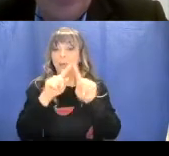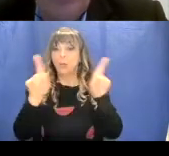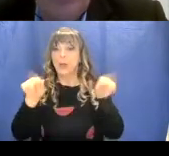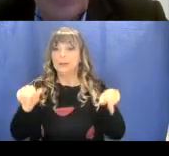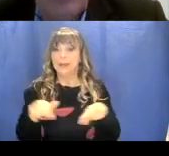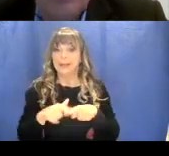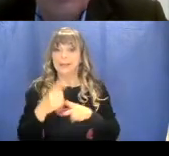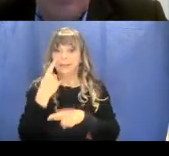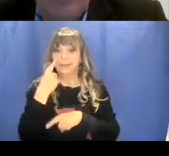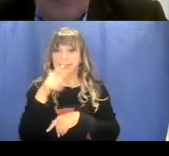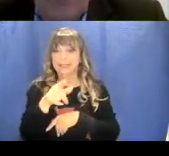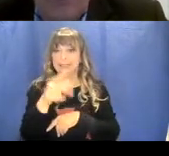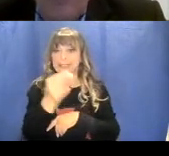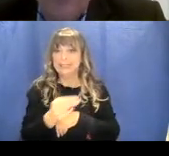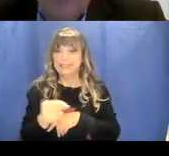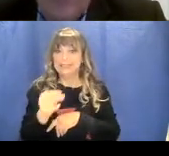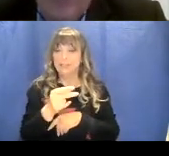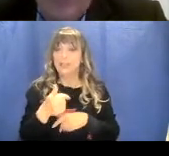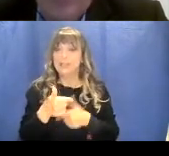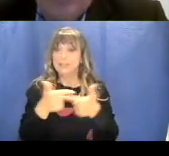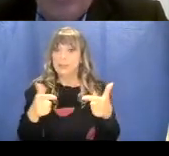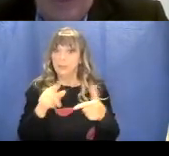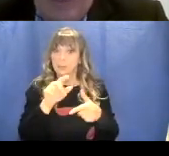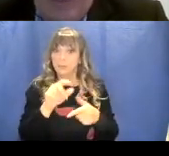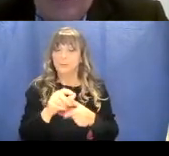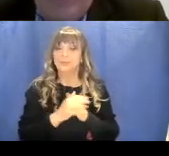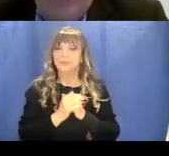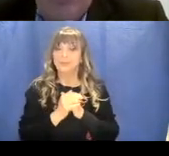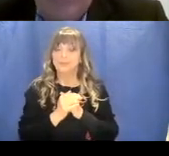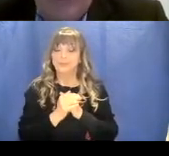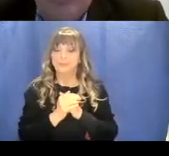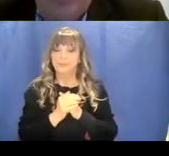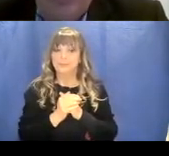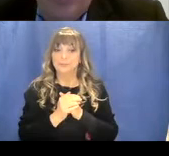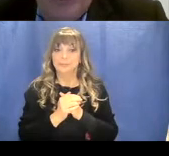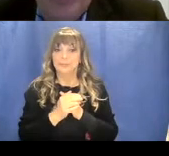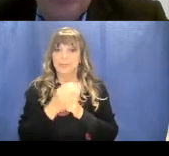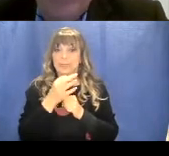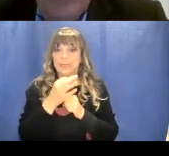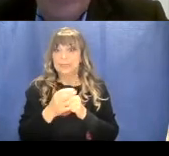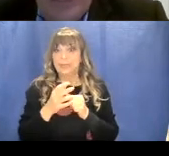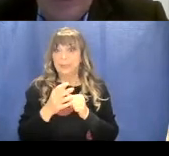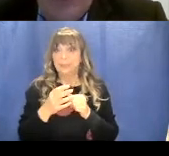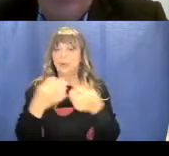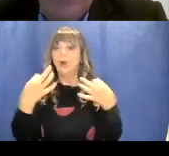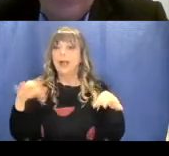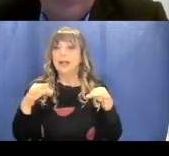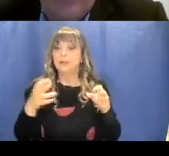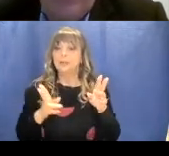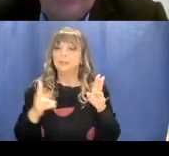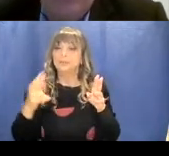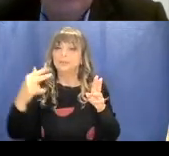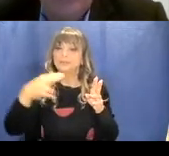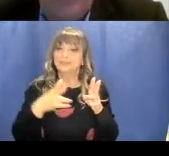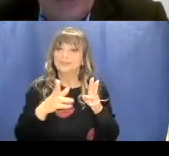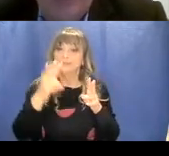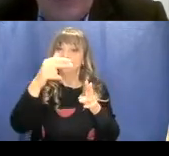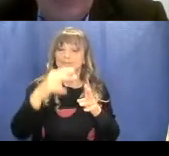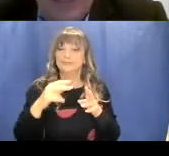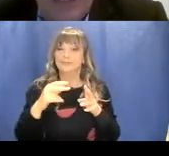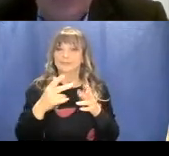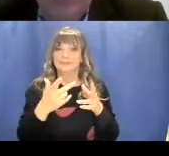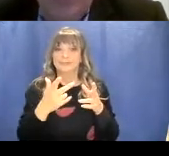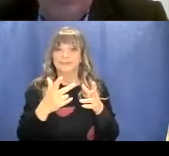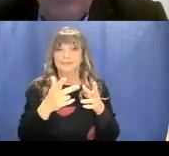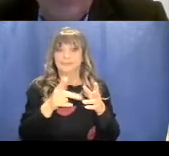e qui c'è il suo sviluppo cioè si fonda cartoncino ritagliare questa figura a lato e